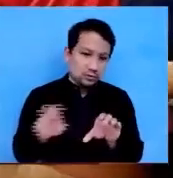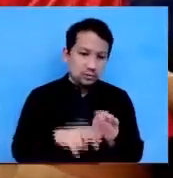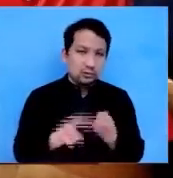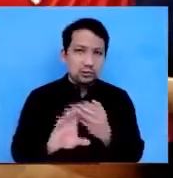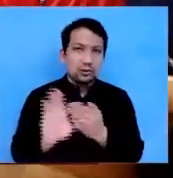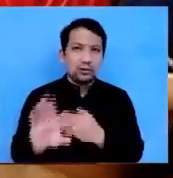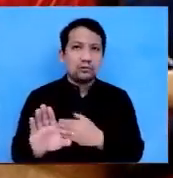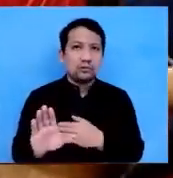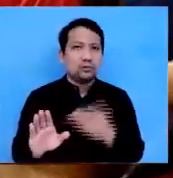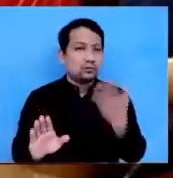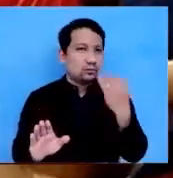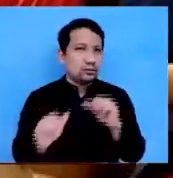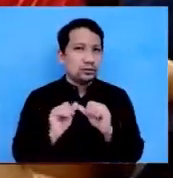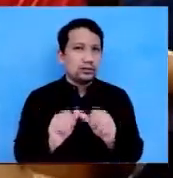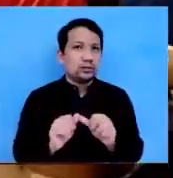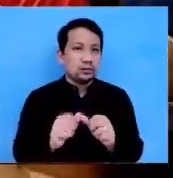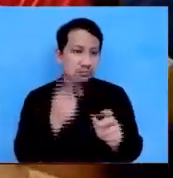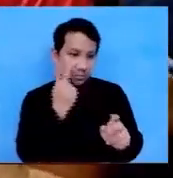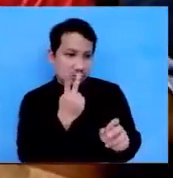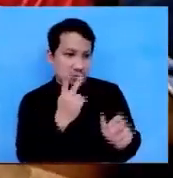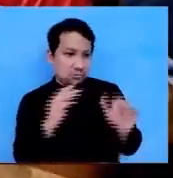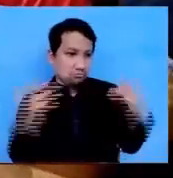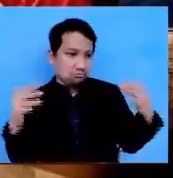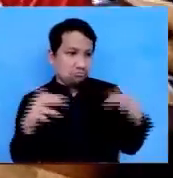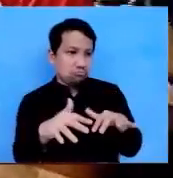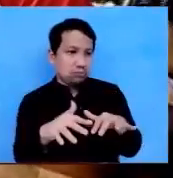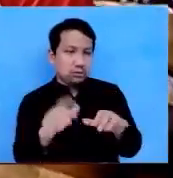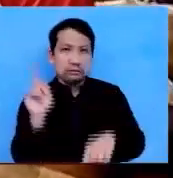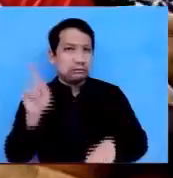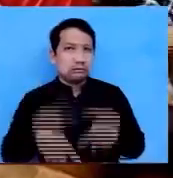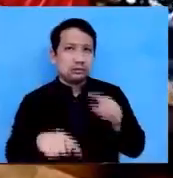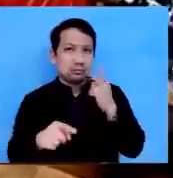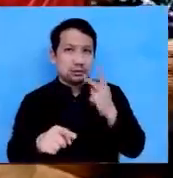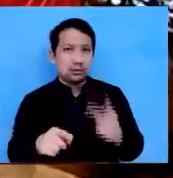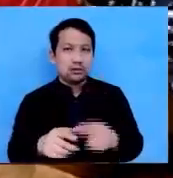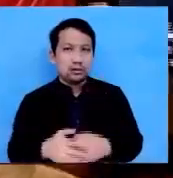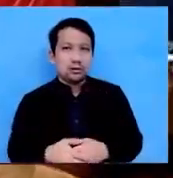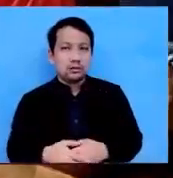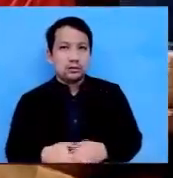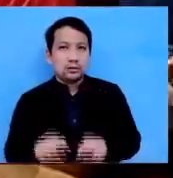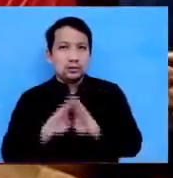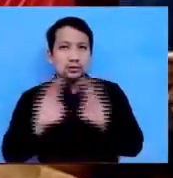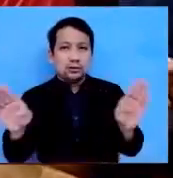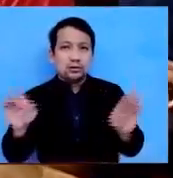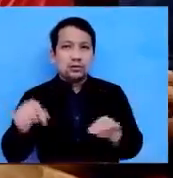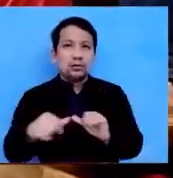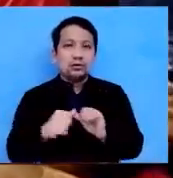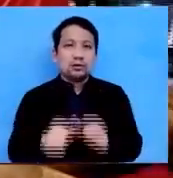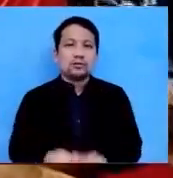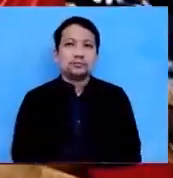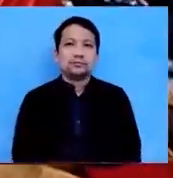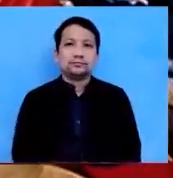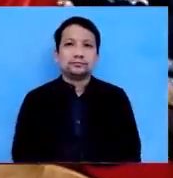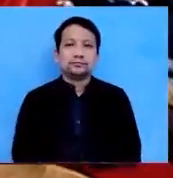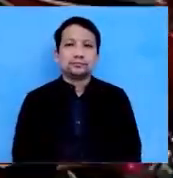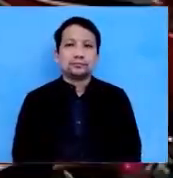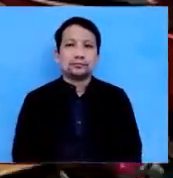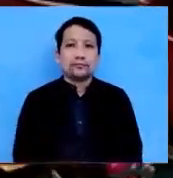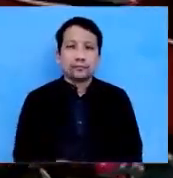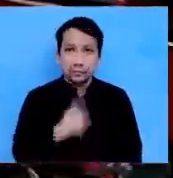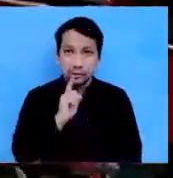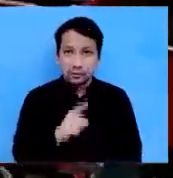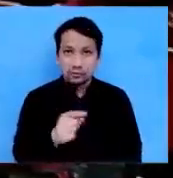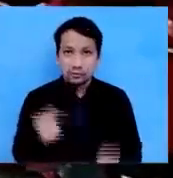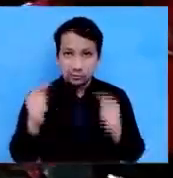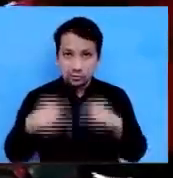po natin masyadong nakikita yung crowded dito sa terminal. Open din po sa amin yung actual booking.